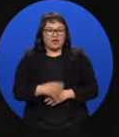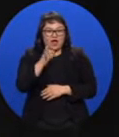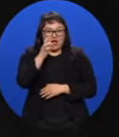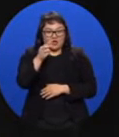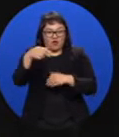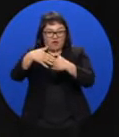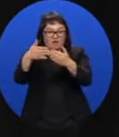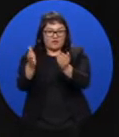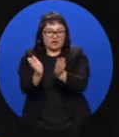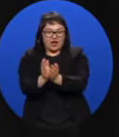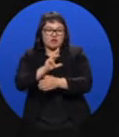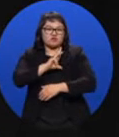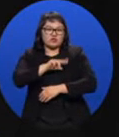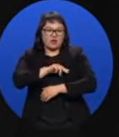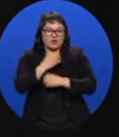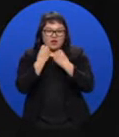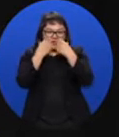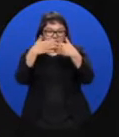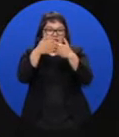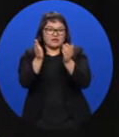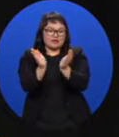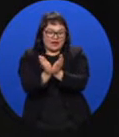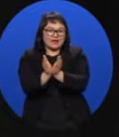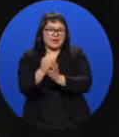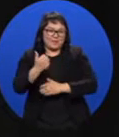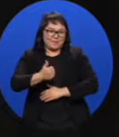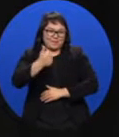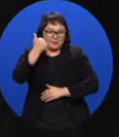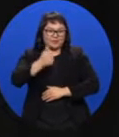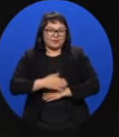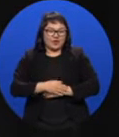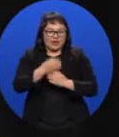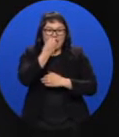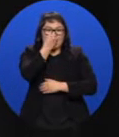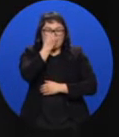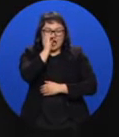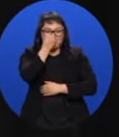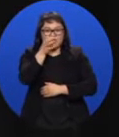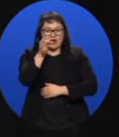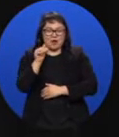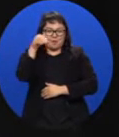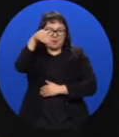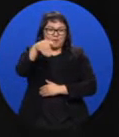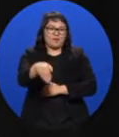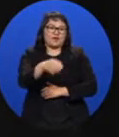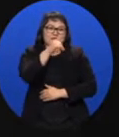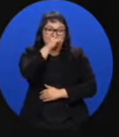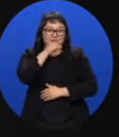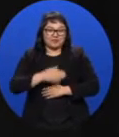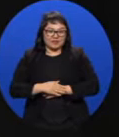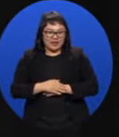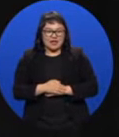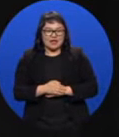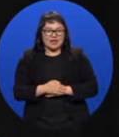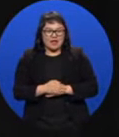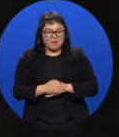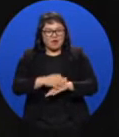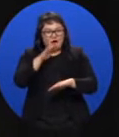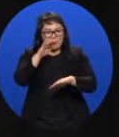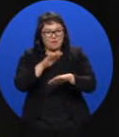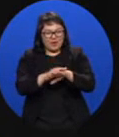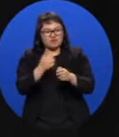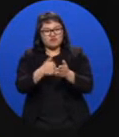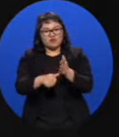국회의원 새누리당 후보가 낫지 않겠습니까? 감귤값 대폭락됐습니다. 밭작물